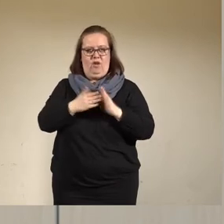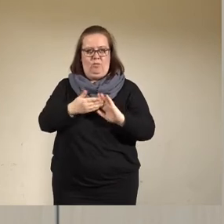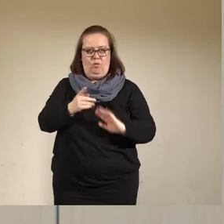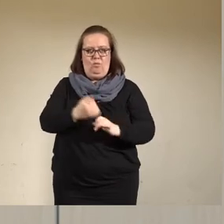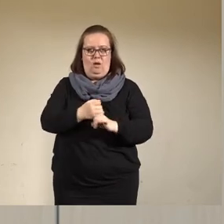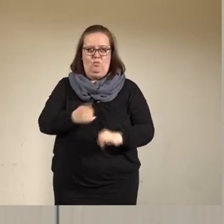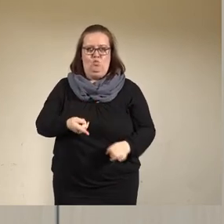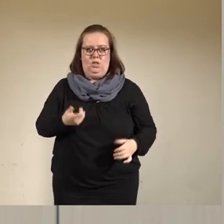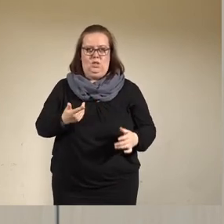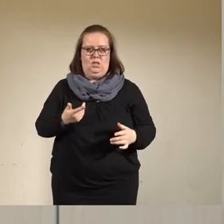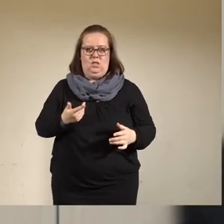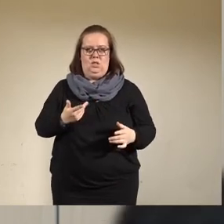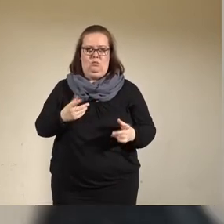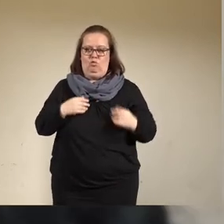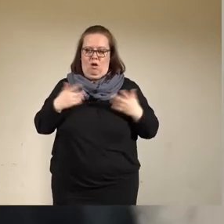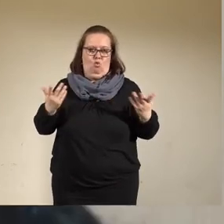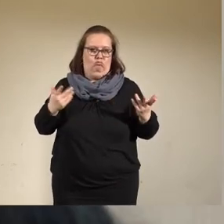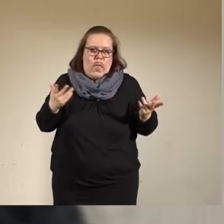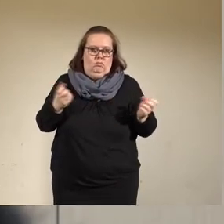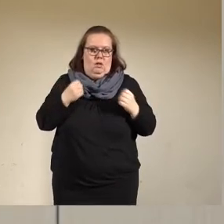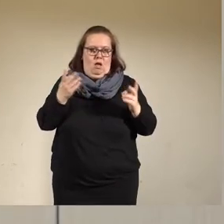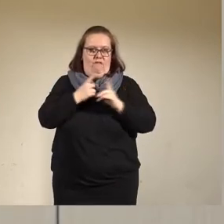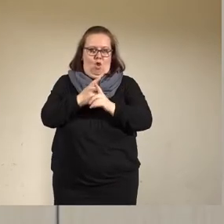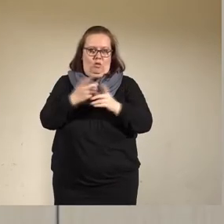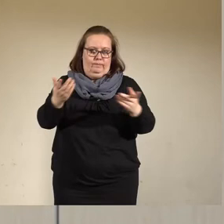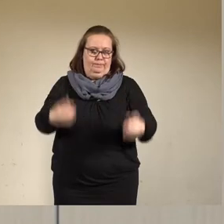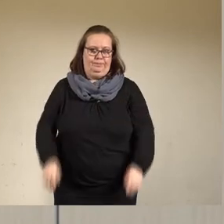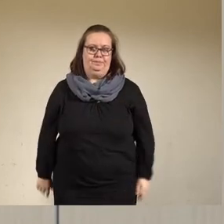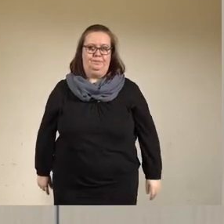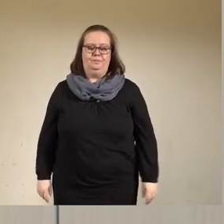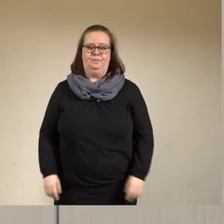Vereinbarung kommen, da sind wir aber auch ernsthaft dran.